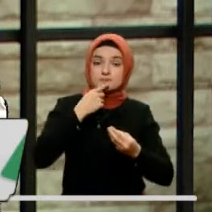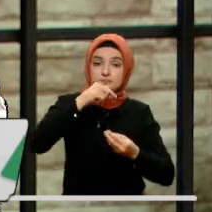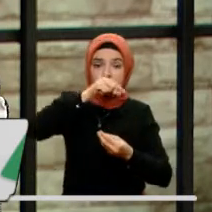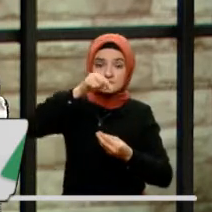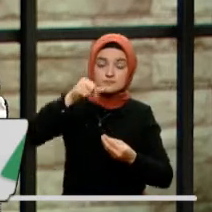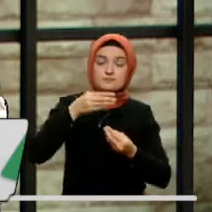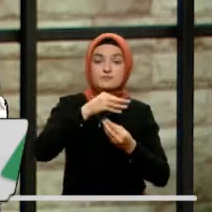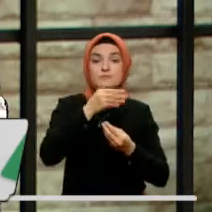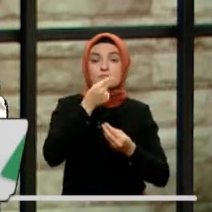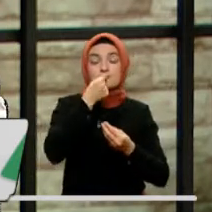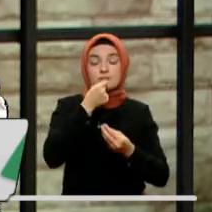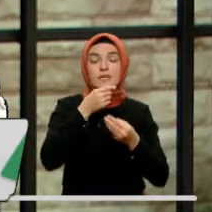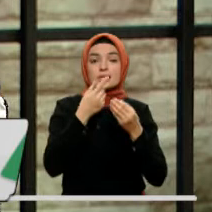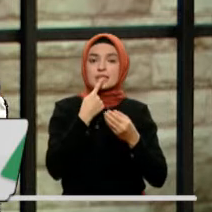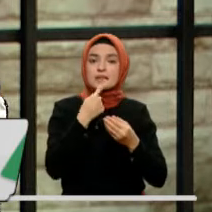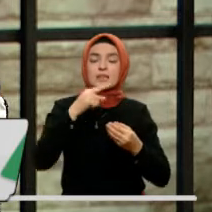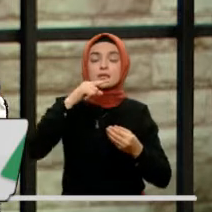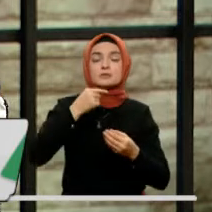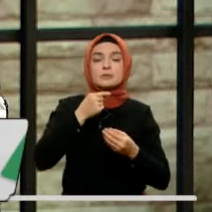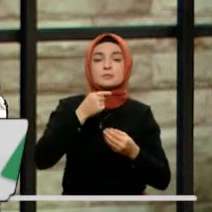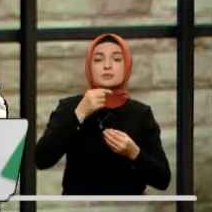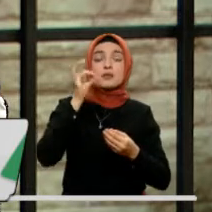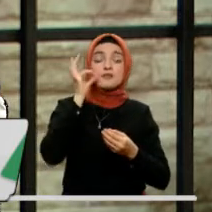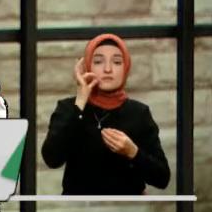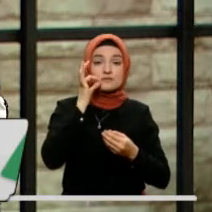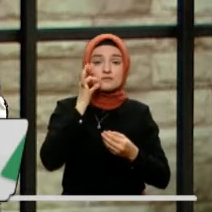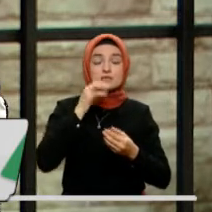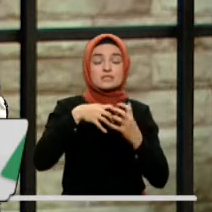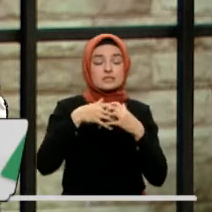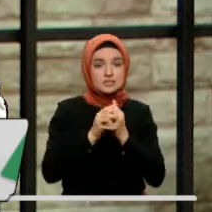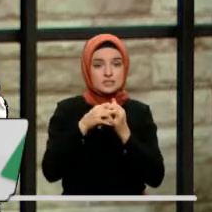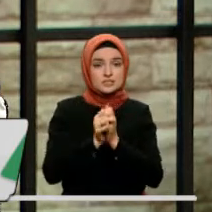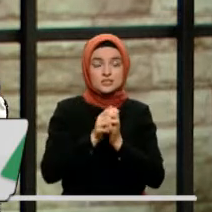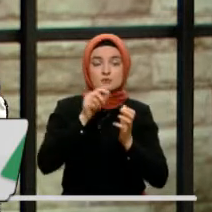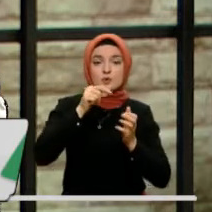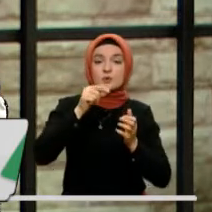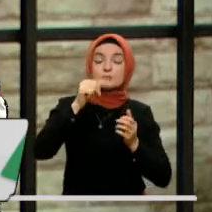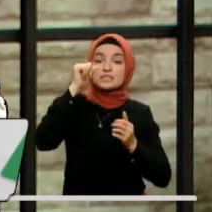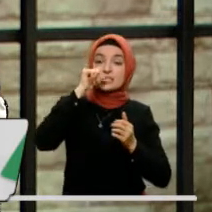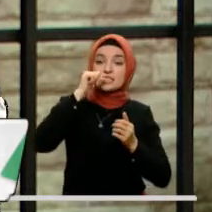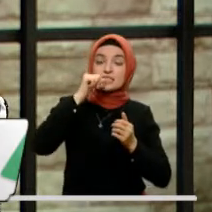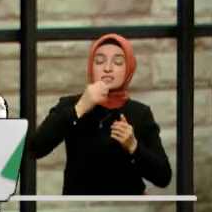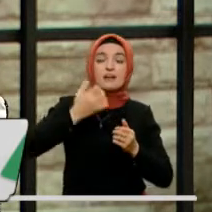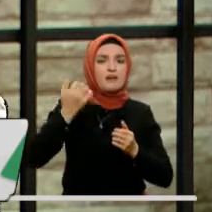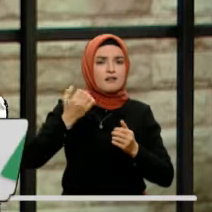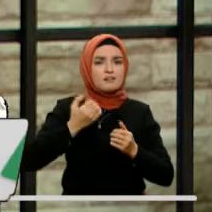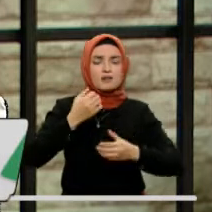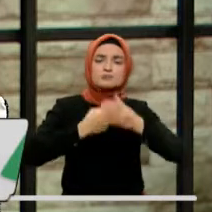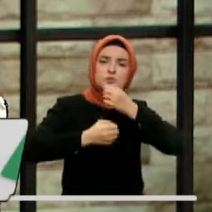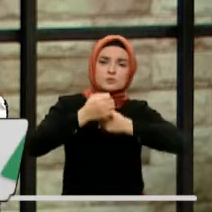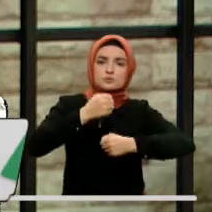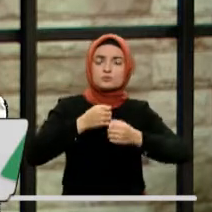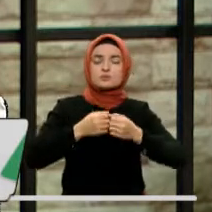tohum dediklerimiz, daha doğrusu fındıklar, cevizler ve öğlen meyve suyu içeceğine ayranla, sütle güzel bir